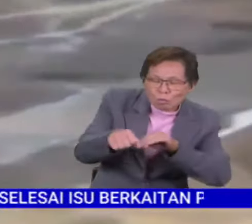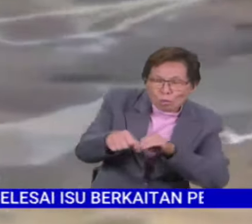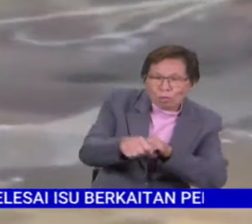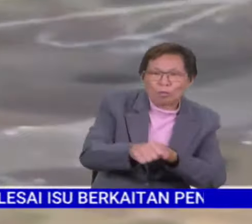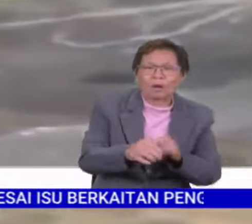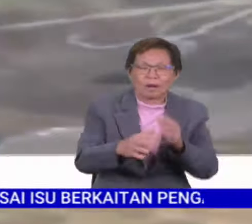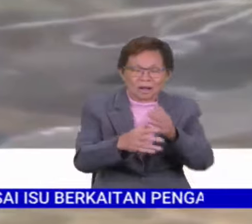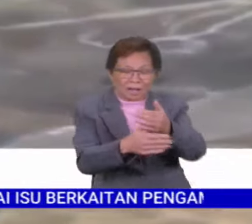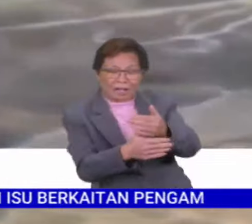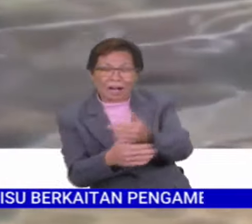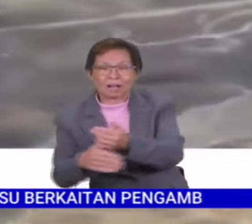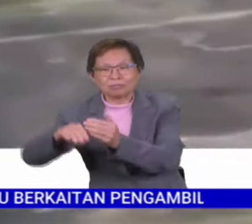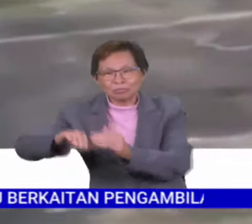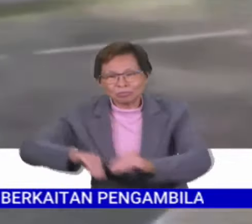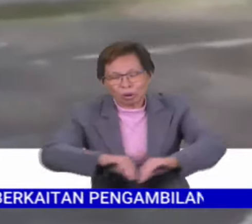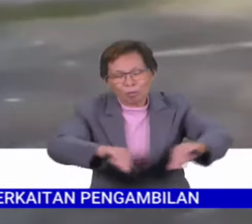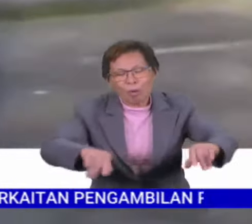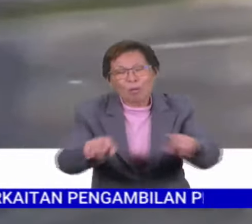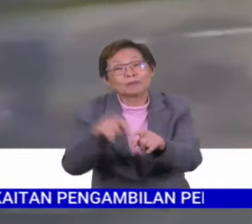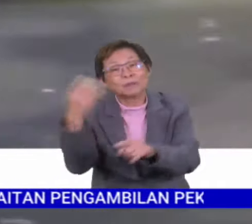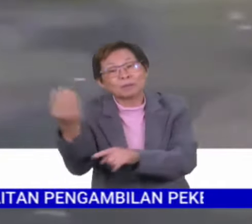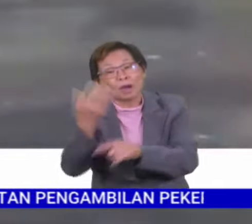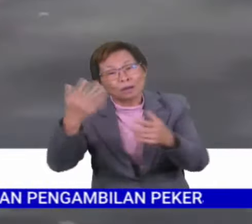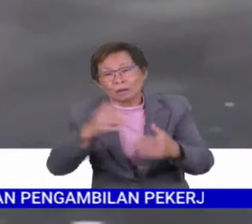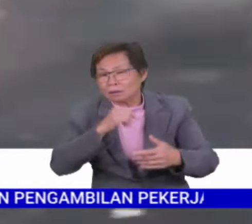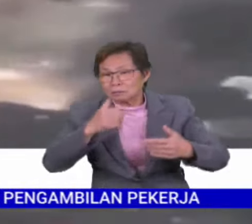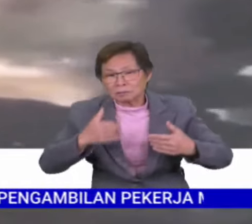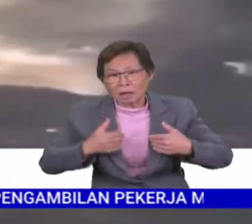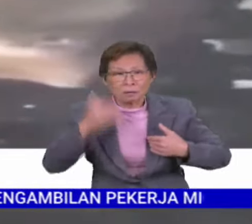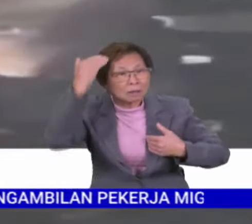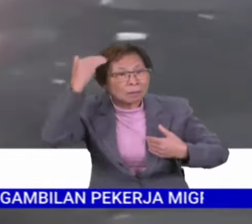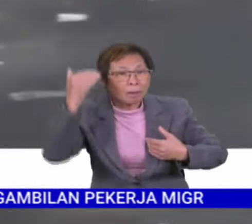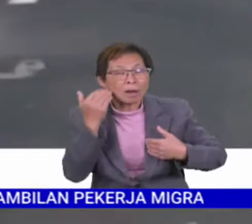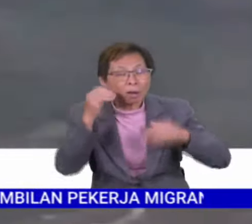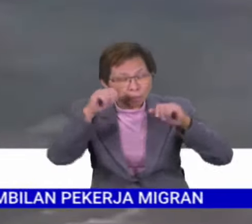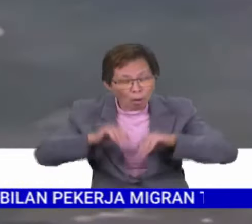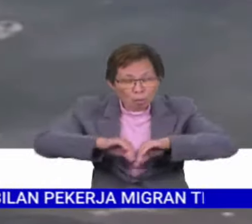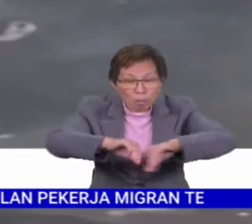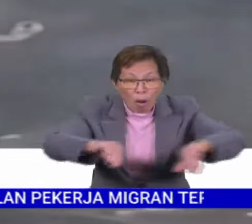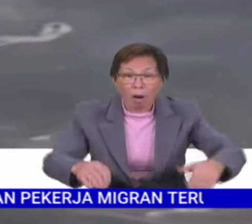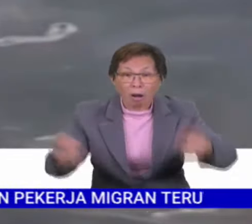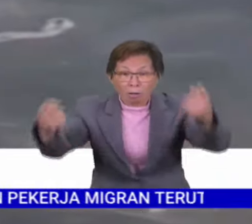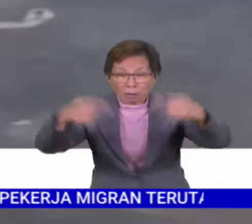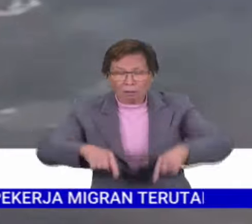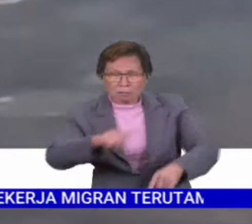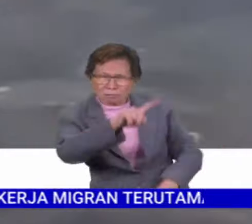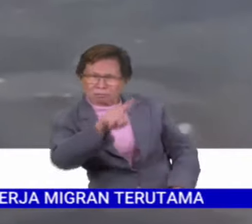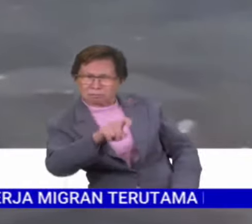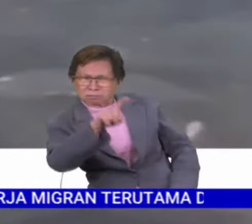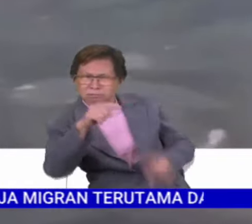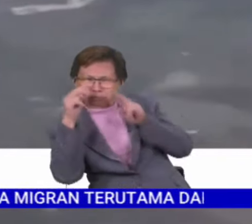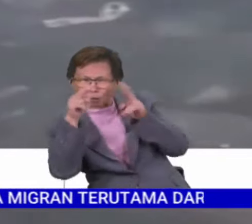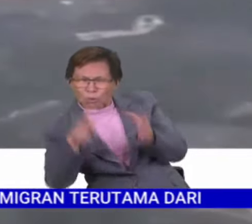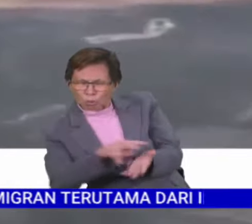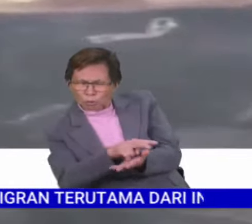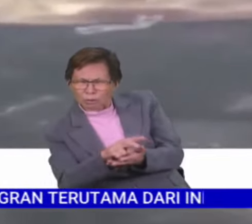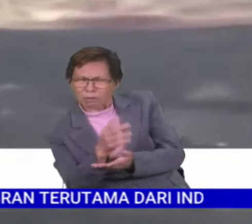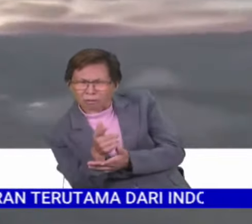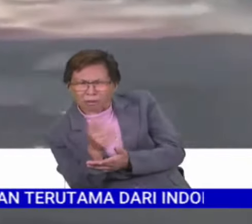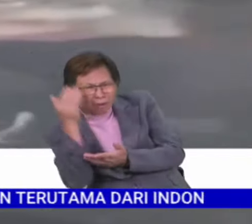Seekor ikan masih mampu berenang seperti biasa walaupun tidak berkepala. Kejadian ini mendatangkan tanda tanya kepada penonton video